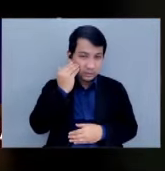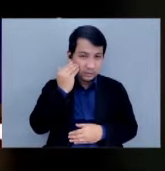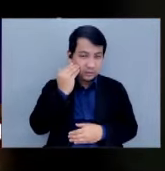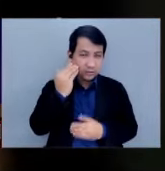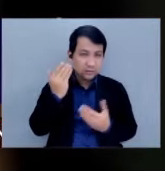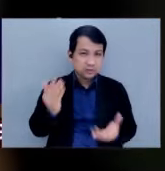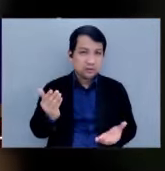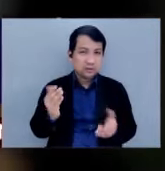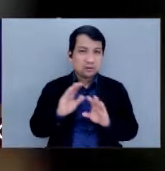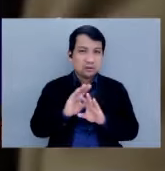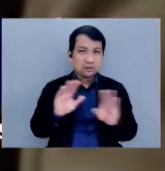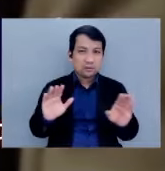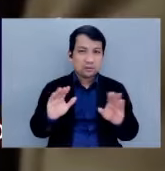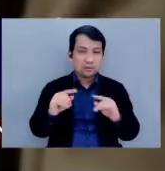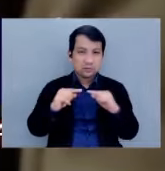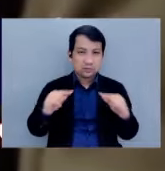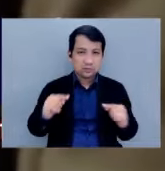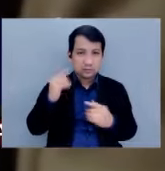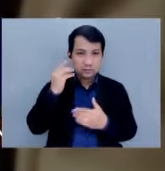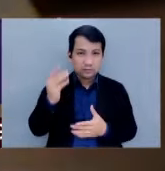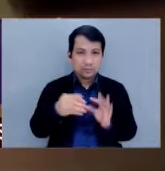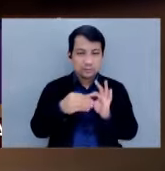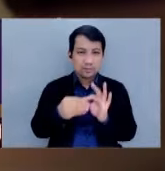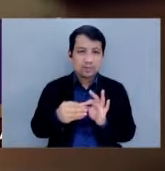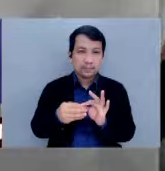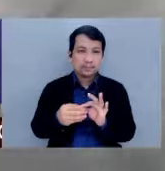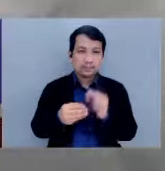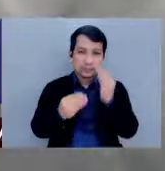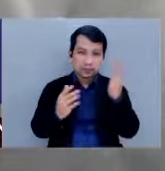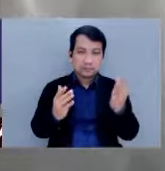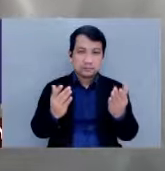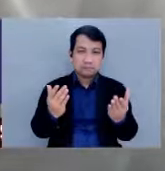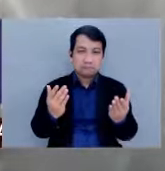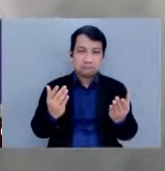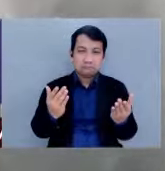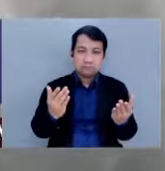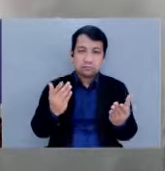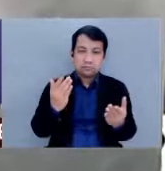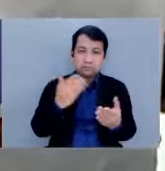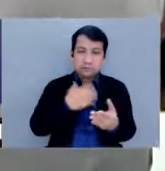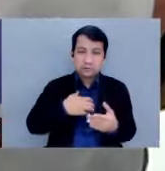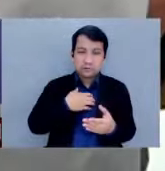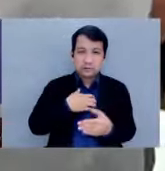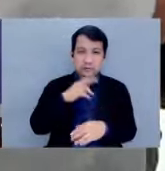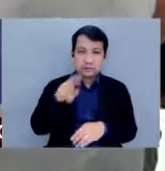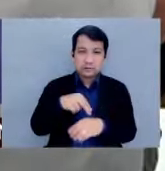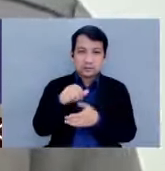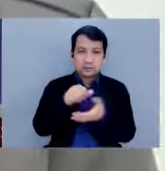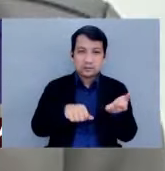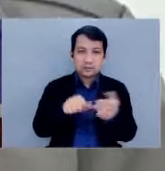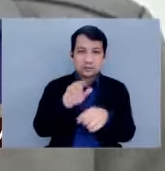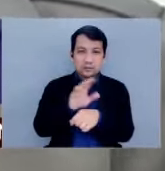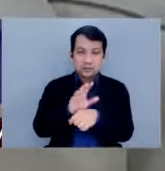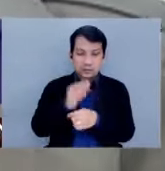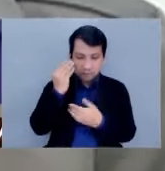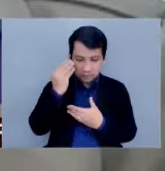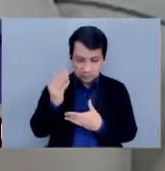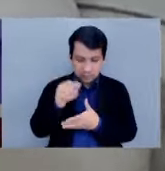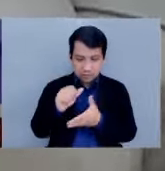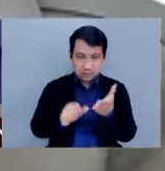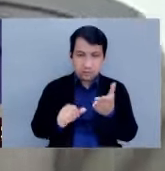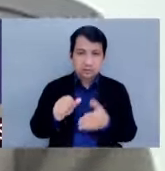walang objection dyan. Isunda! Ayon sa National Artist for Film and Broadcast Arts na si Ricky